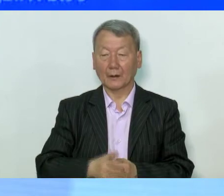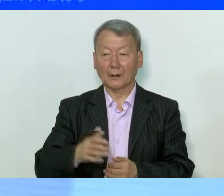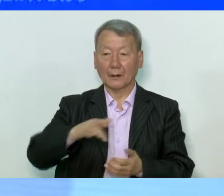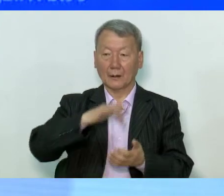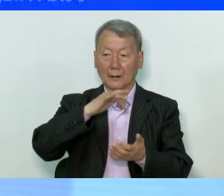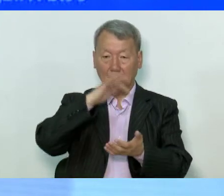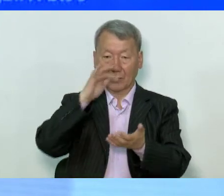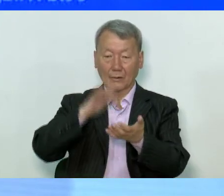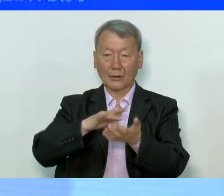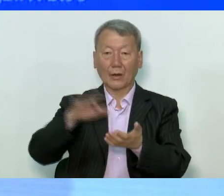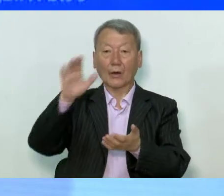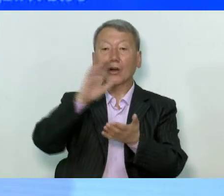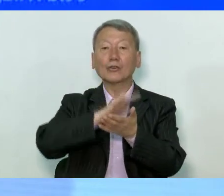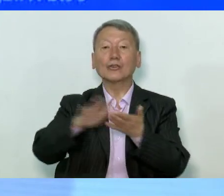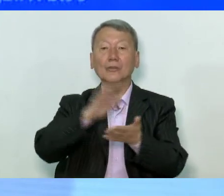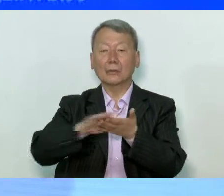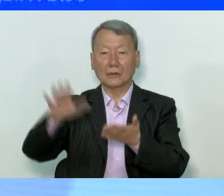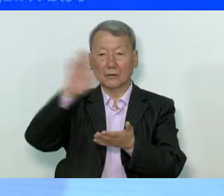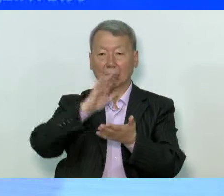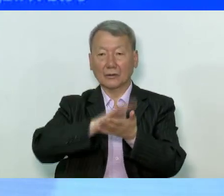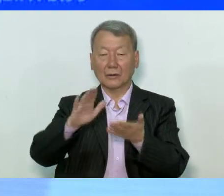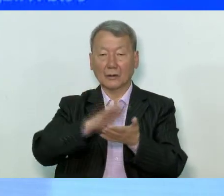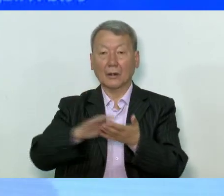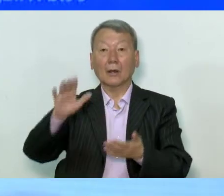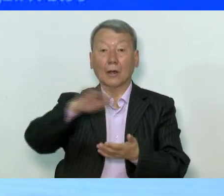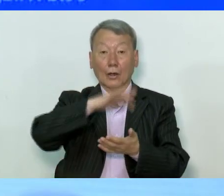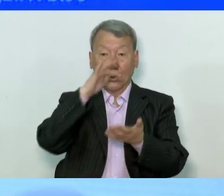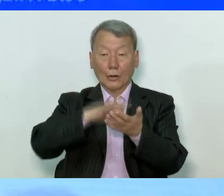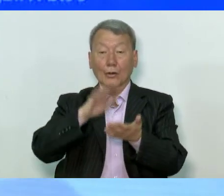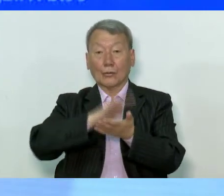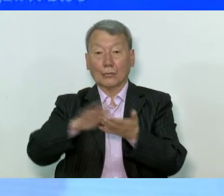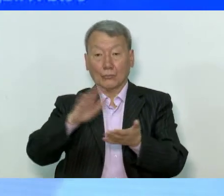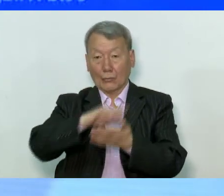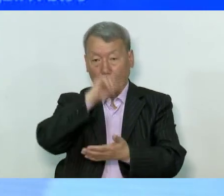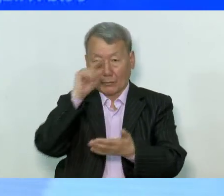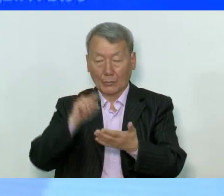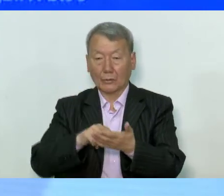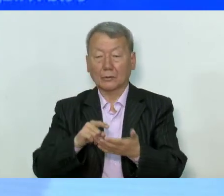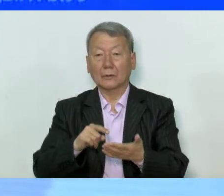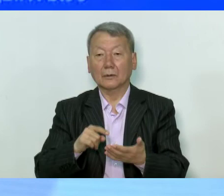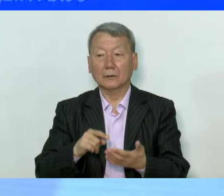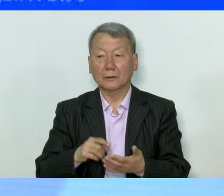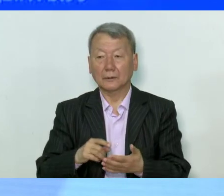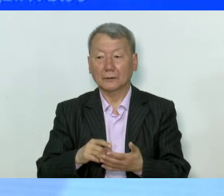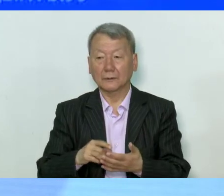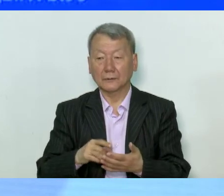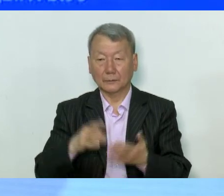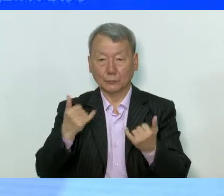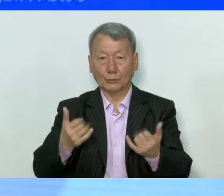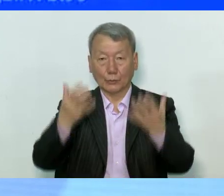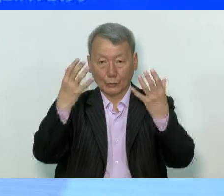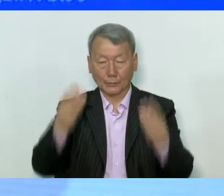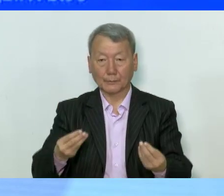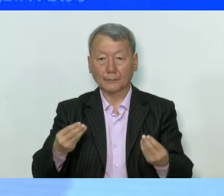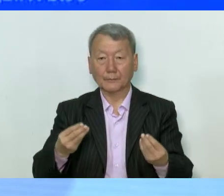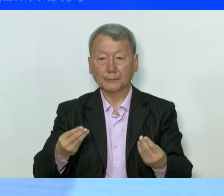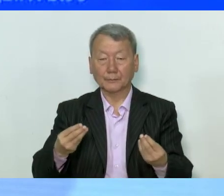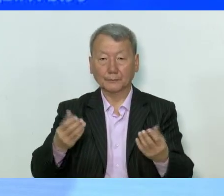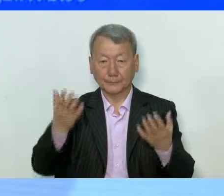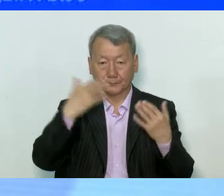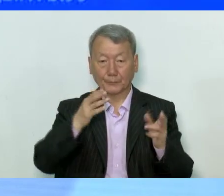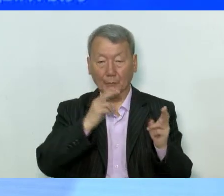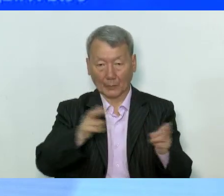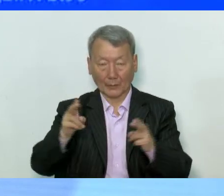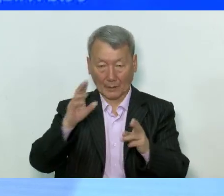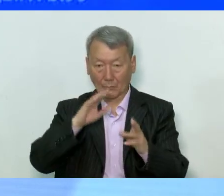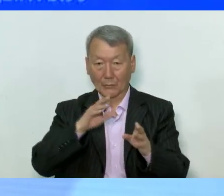Шаарды дезинфекциялоо иштерине. Шаардын дезинфекциялоо иштери боюнча бүгүнкү күндө күчөтүлгөн эле тартипте